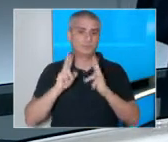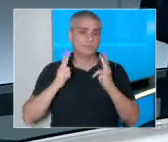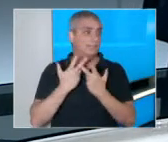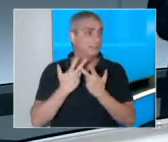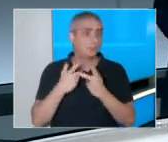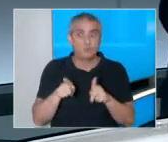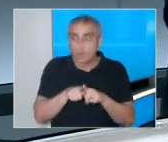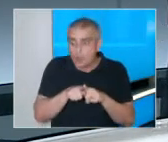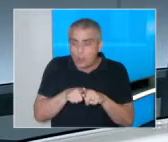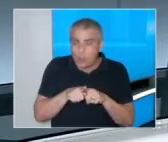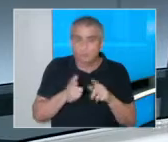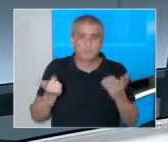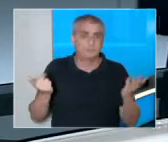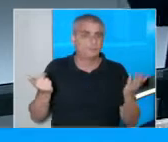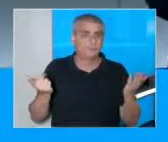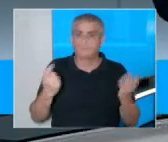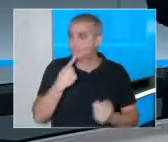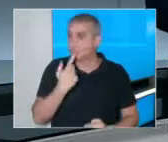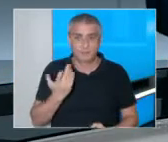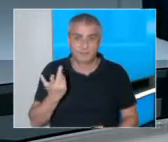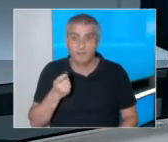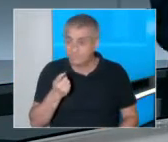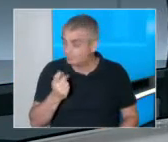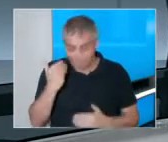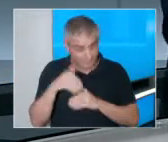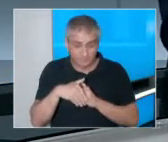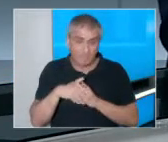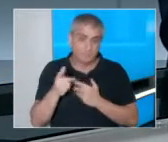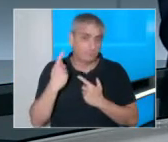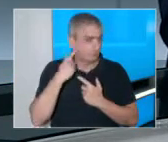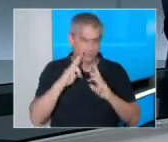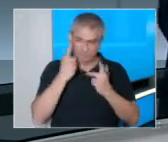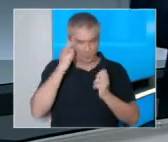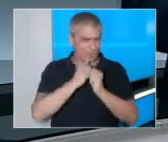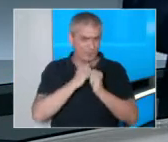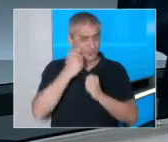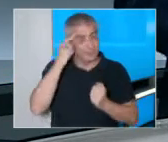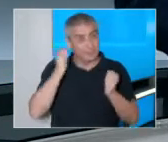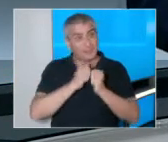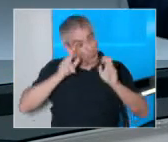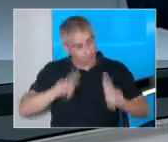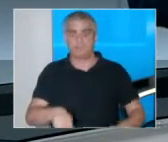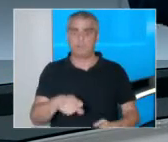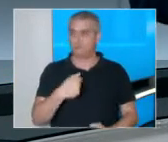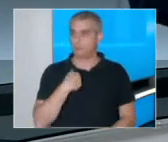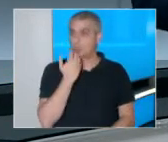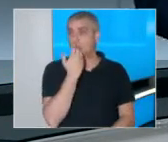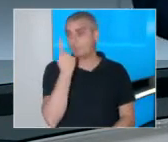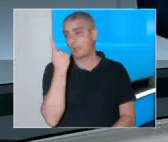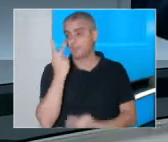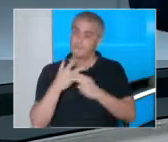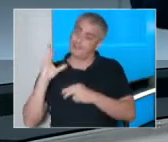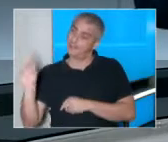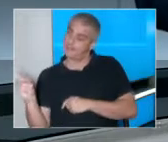לציבור איך הם, בעצם בסאבטקסט, אומרים, תשמעו, הציבור לא טיפש, הציבור אידיוט. אנחנו יכולים להסביר לו שפעם זו